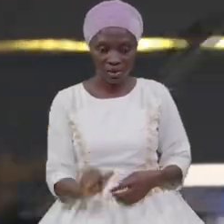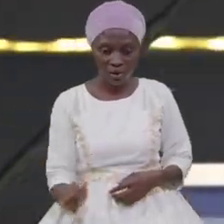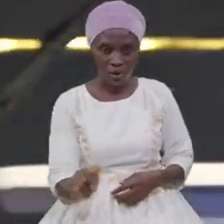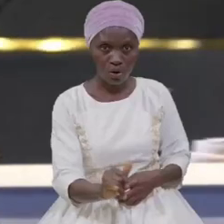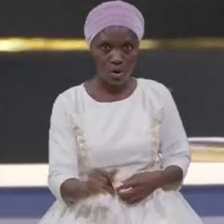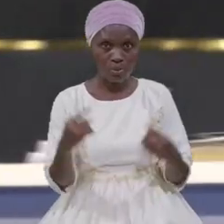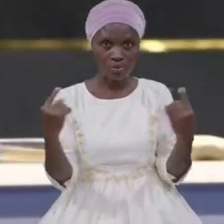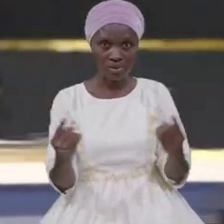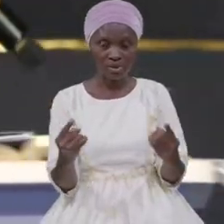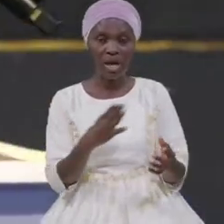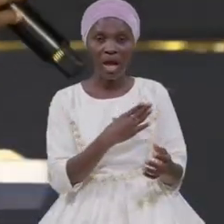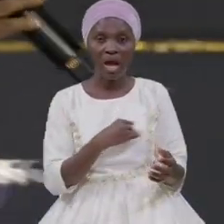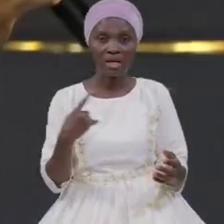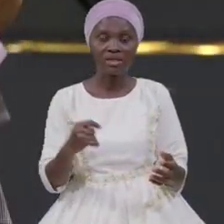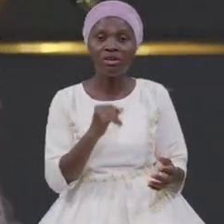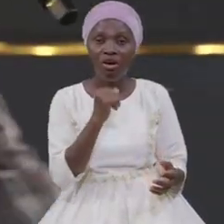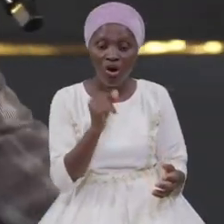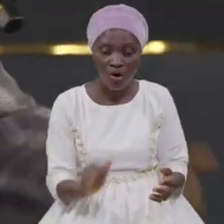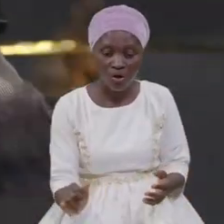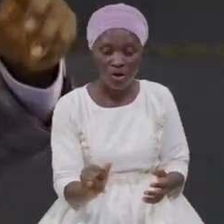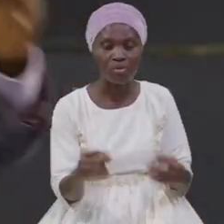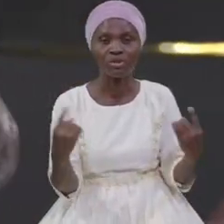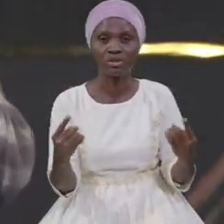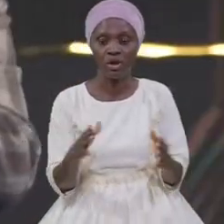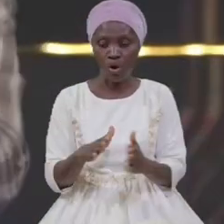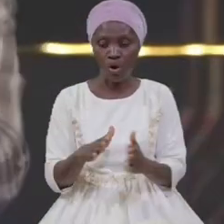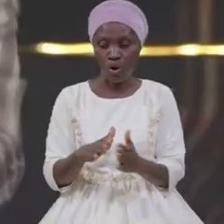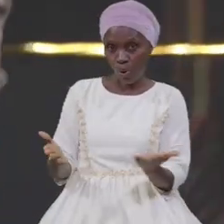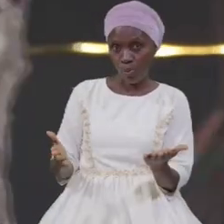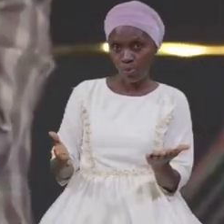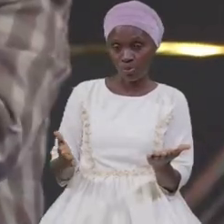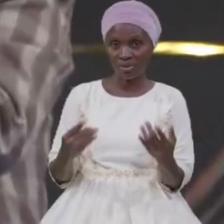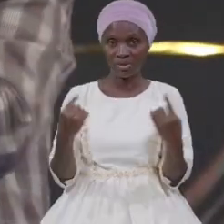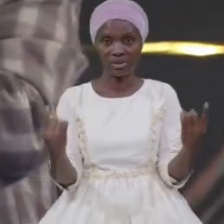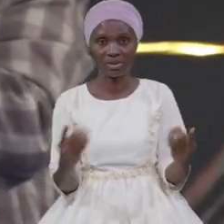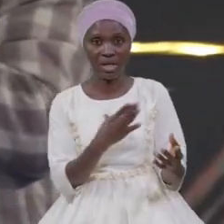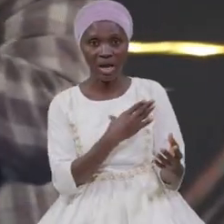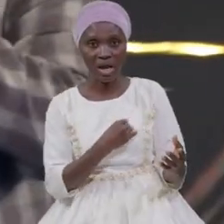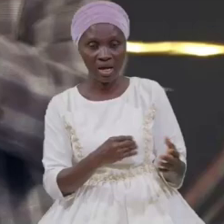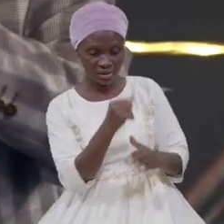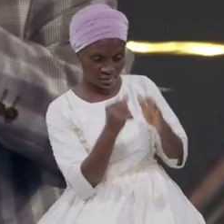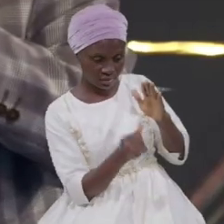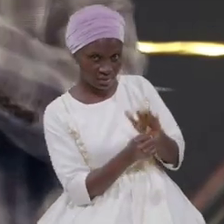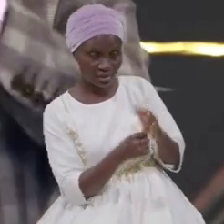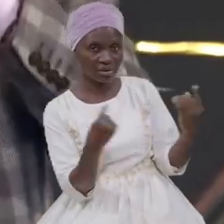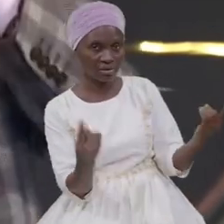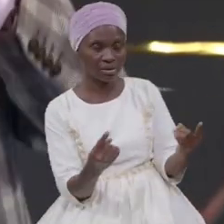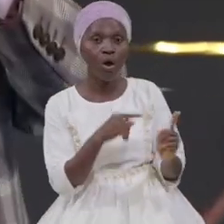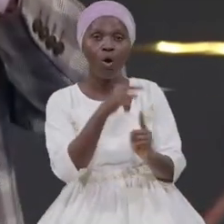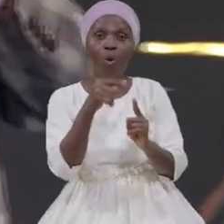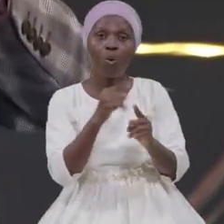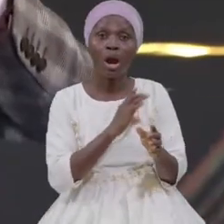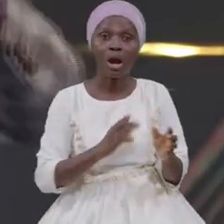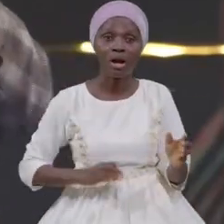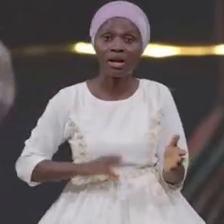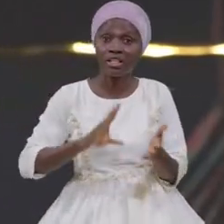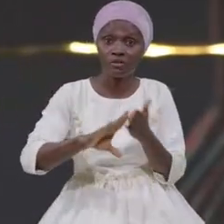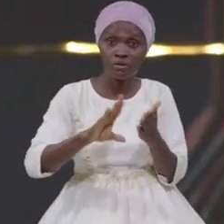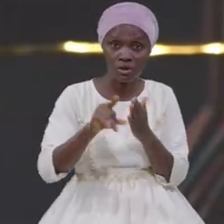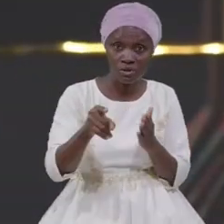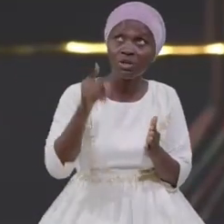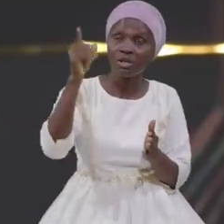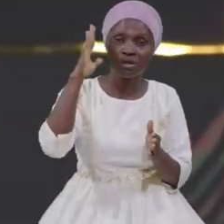Les péchés communs, les péchés publics, péchés cachés, lorsque Christ te donne et t'affranchit,